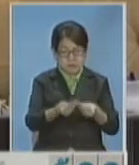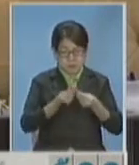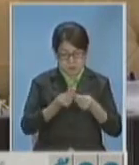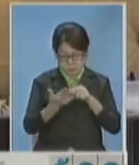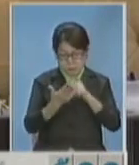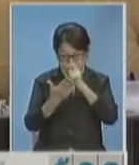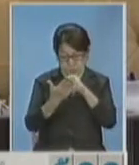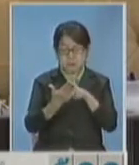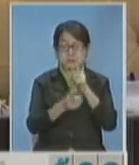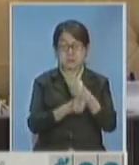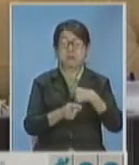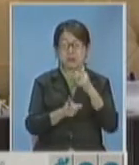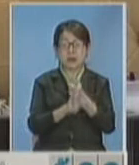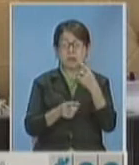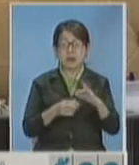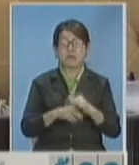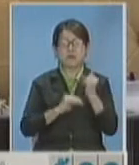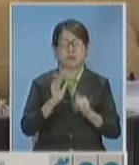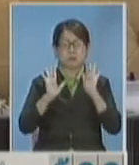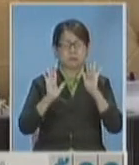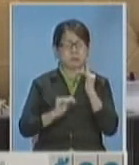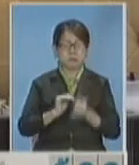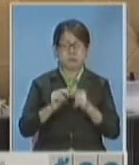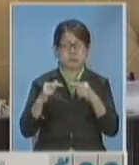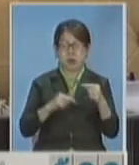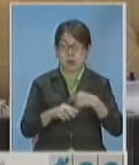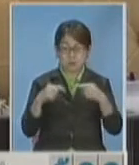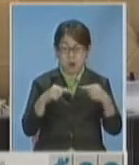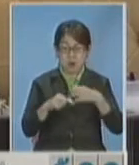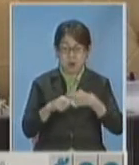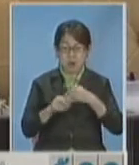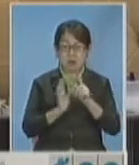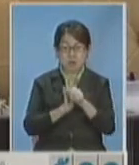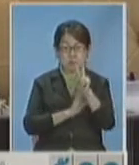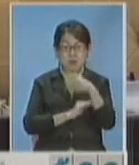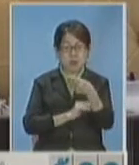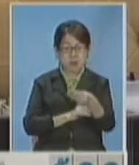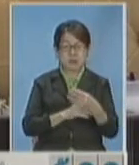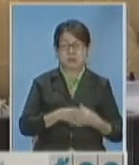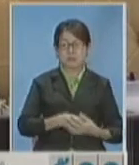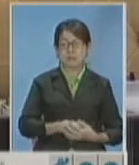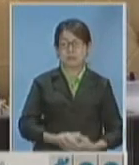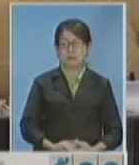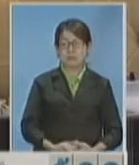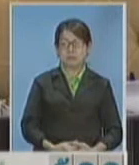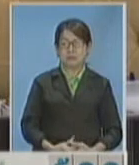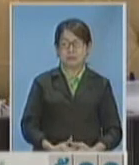ำเนินการข้อบังคับเอาเถอะครับจบเถอะครับท่านจะต่อไหมถ้าต่อให้เวลา1-2นาทีครับ